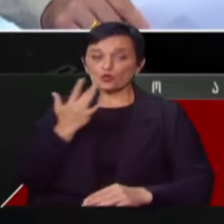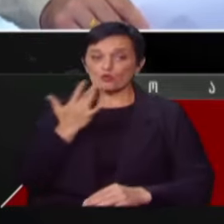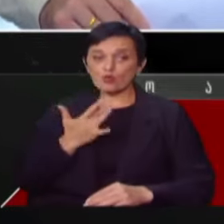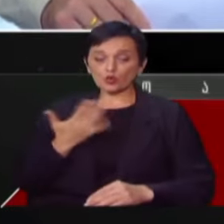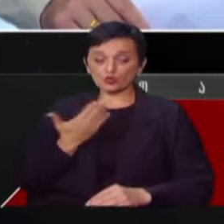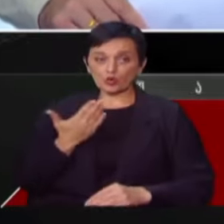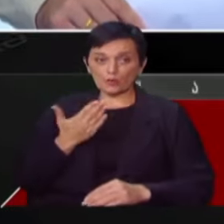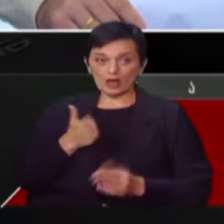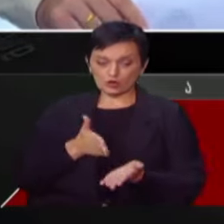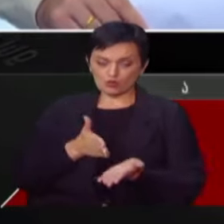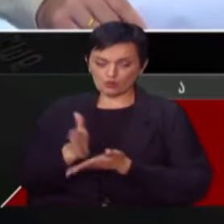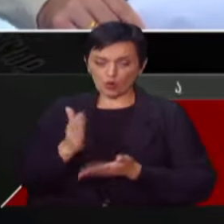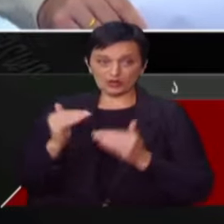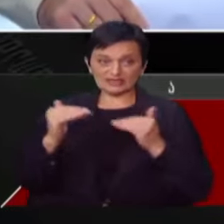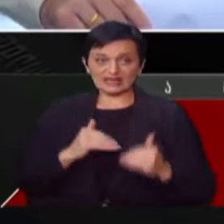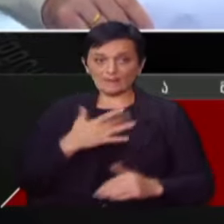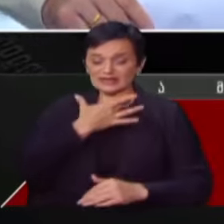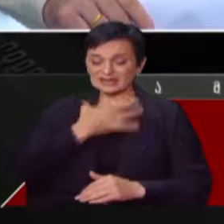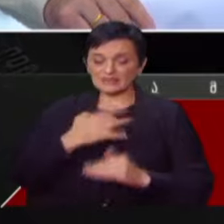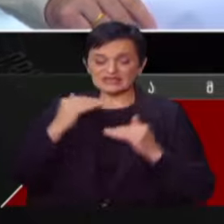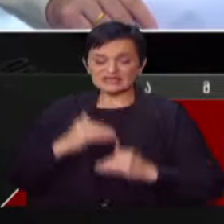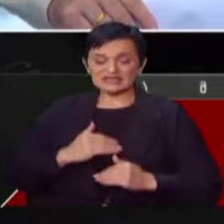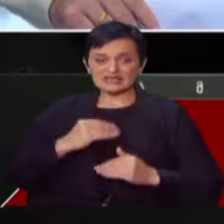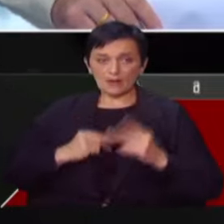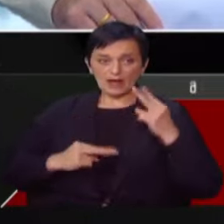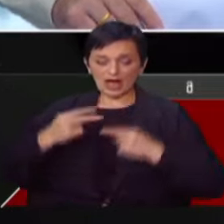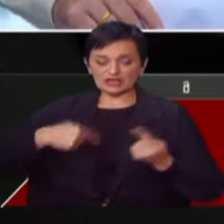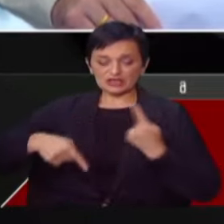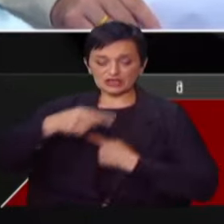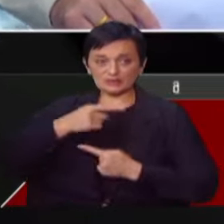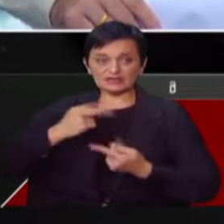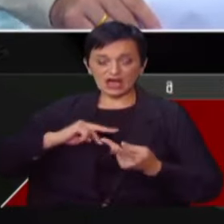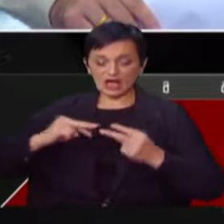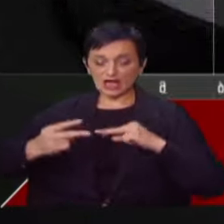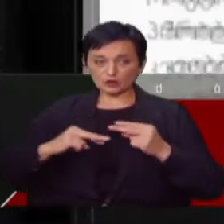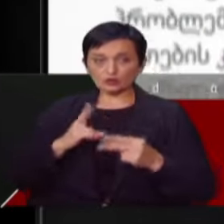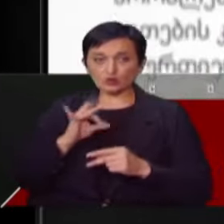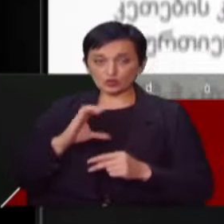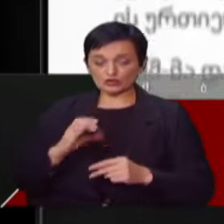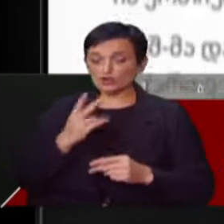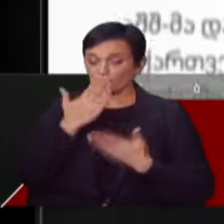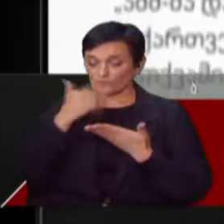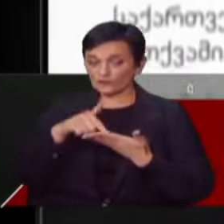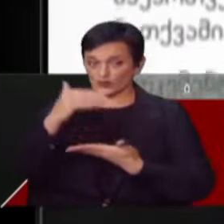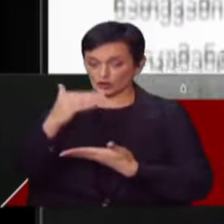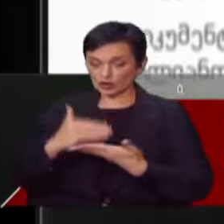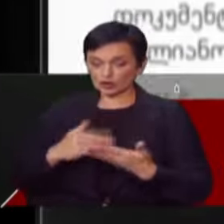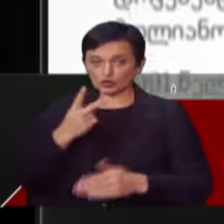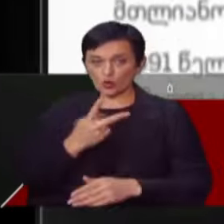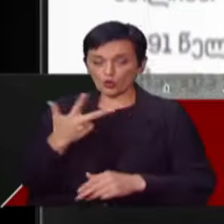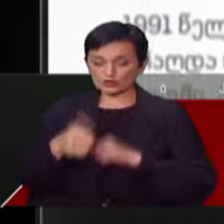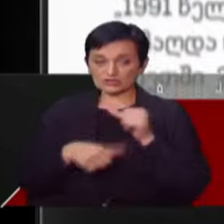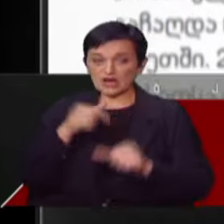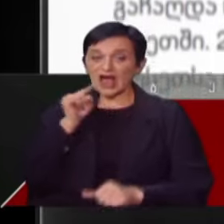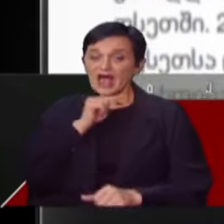politika romelits fokusirebulia dabal defitsitze, dabal inflatsiasa da tsvalebat gatsvlit kursze. Dokumentchi aseve vkitkhulobt rom 2023